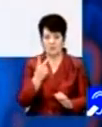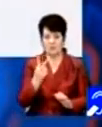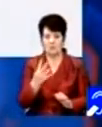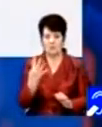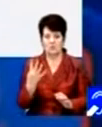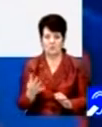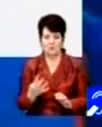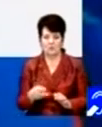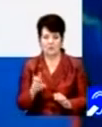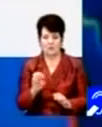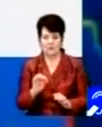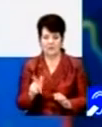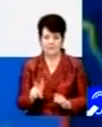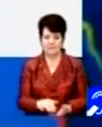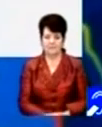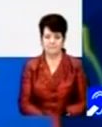tranzacționată cu 24 de bani.